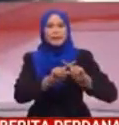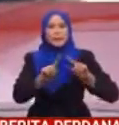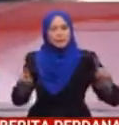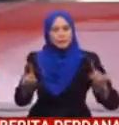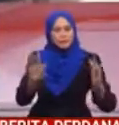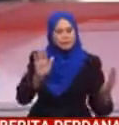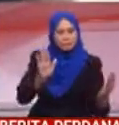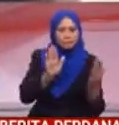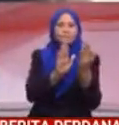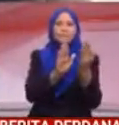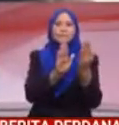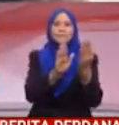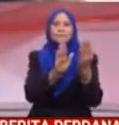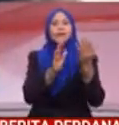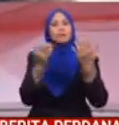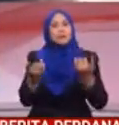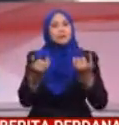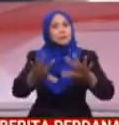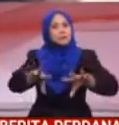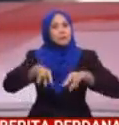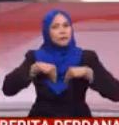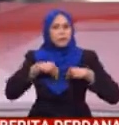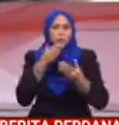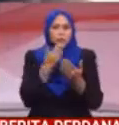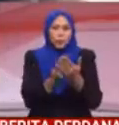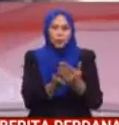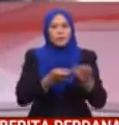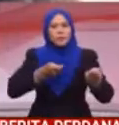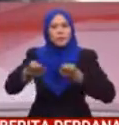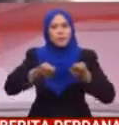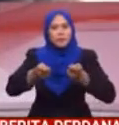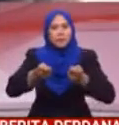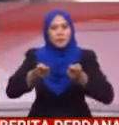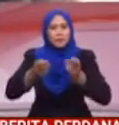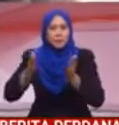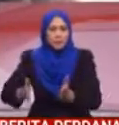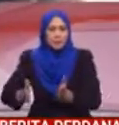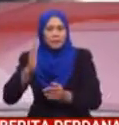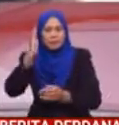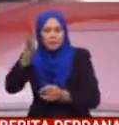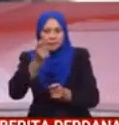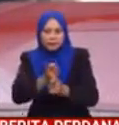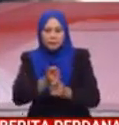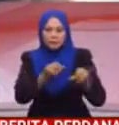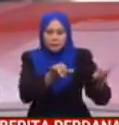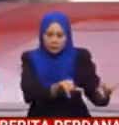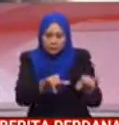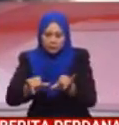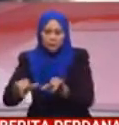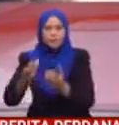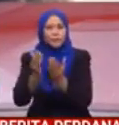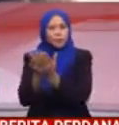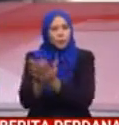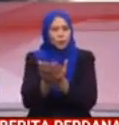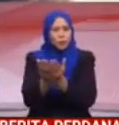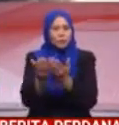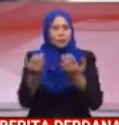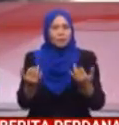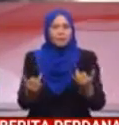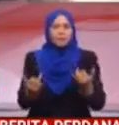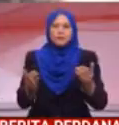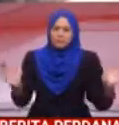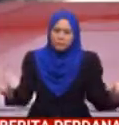kami. Jadi saya menerima baiklah di mana pentadbir akan menentukan mengikut kapasiti sekolah. Jadi ini sememangnya